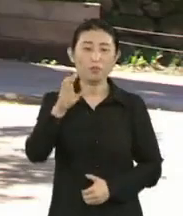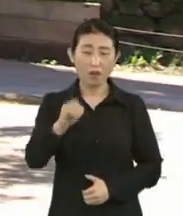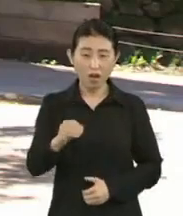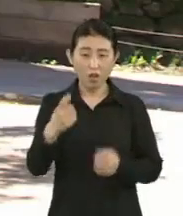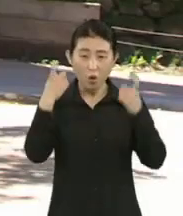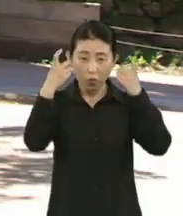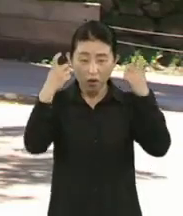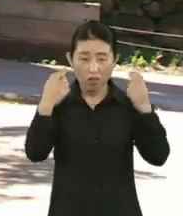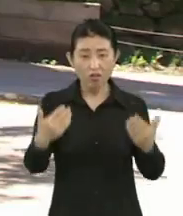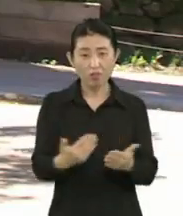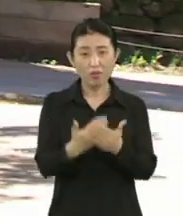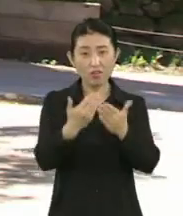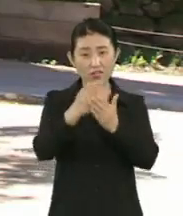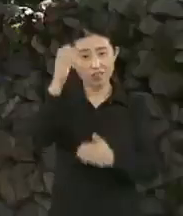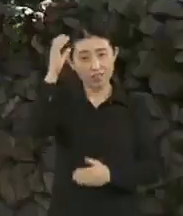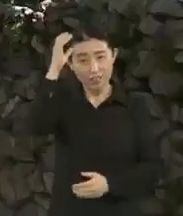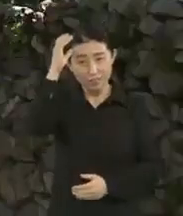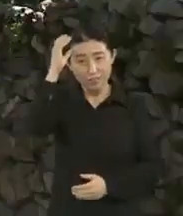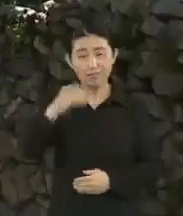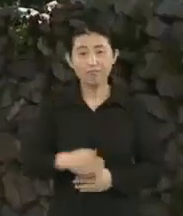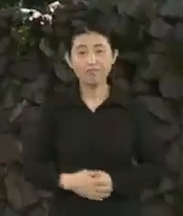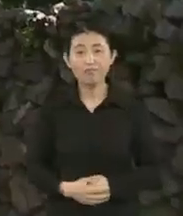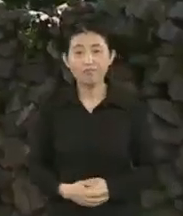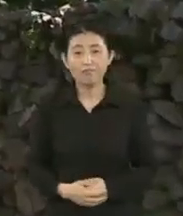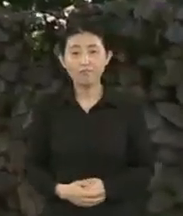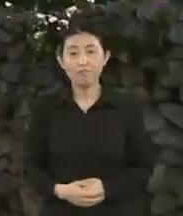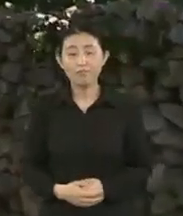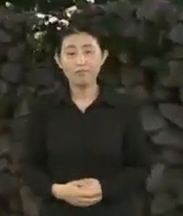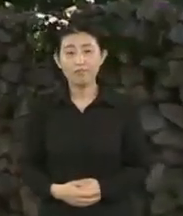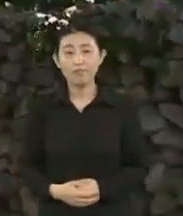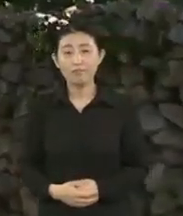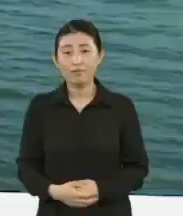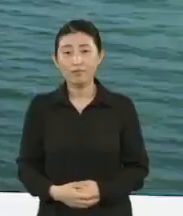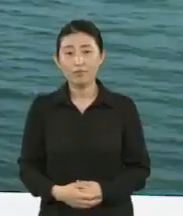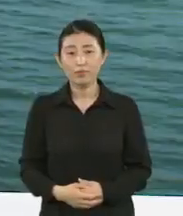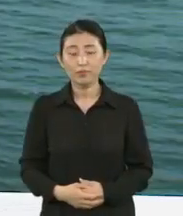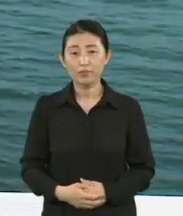활성화에 큰 도움을 줄 전망입니다. DJB 김진석입니다.